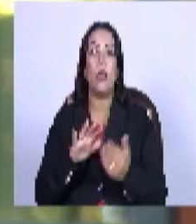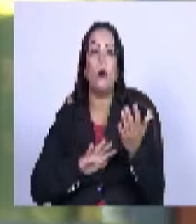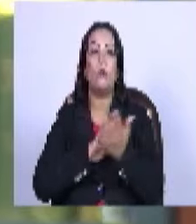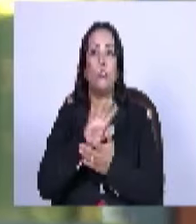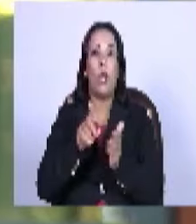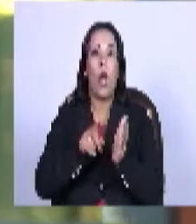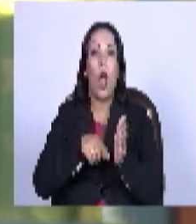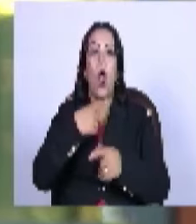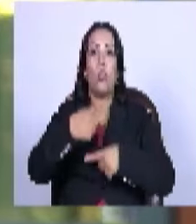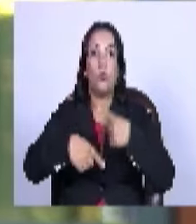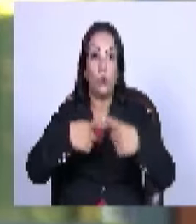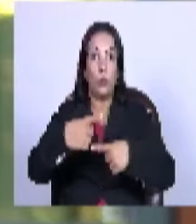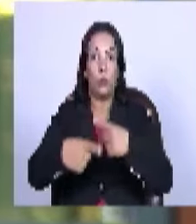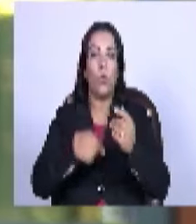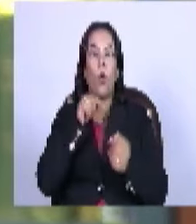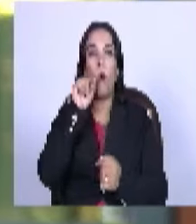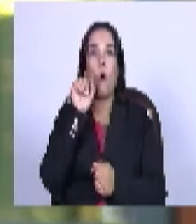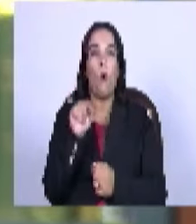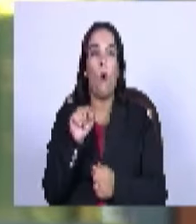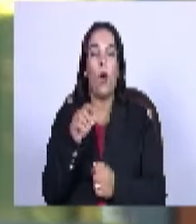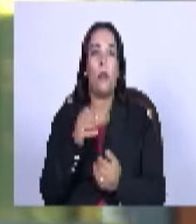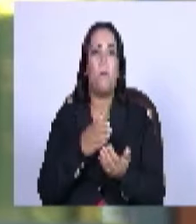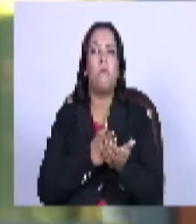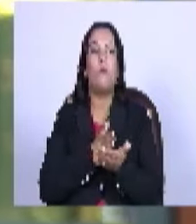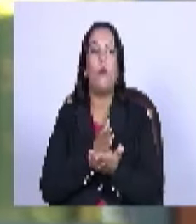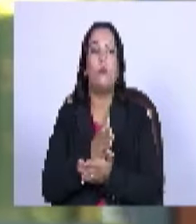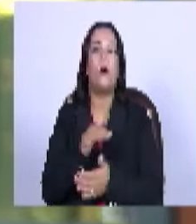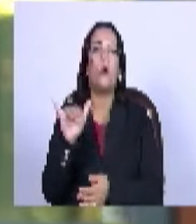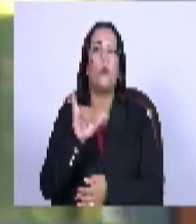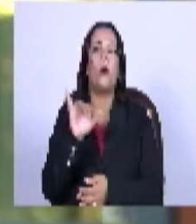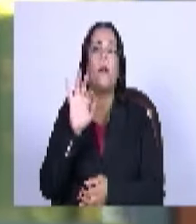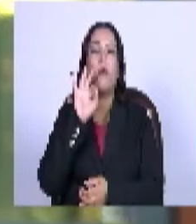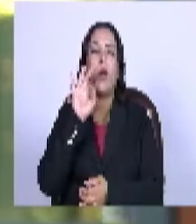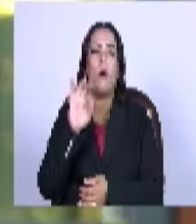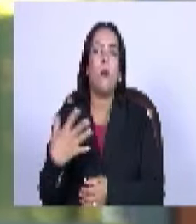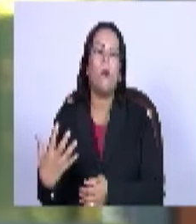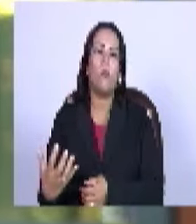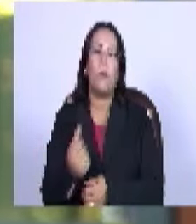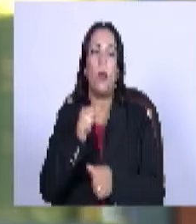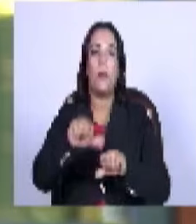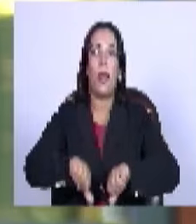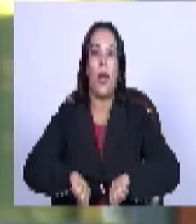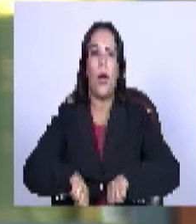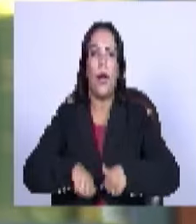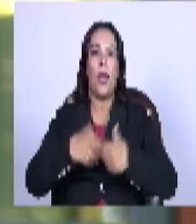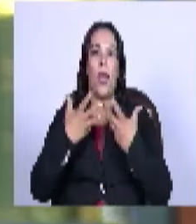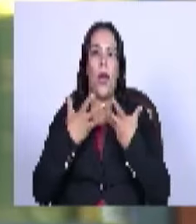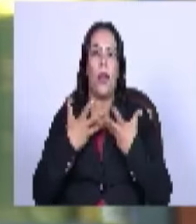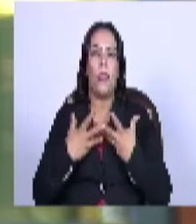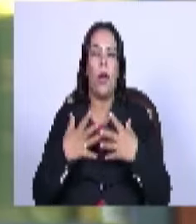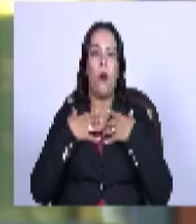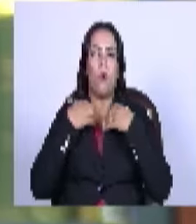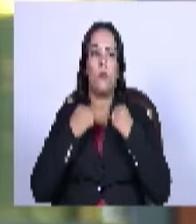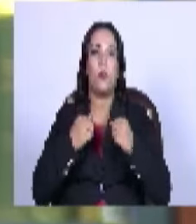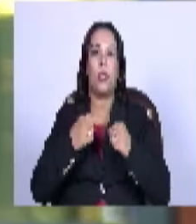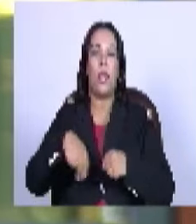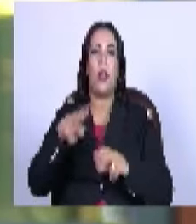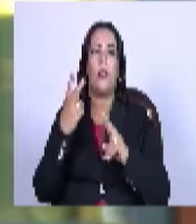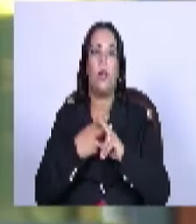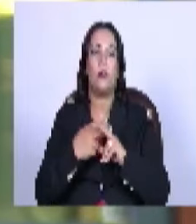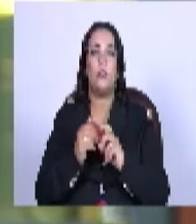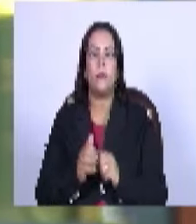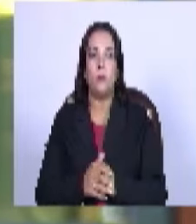باول هو مسار مهم جدا لضمان حياه هادئه وصحيه بالنسبه